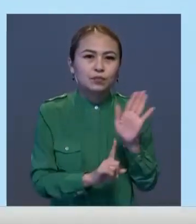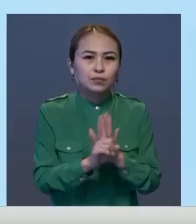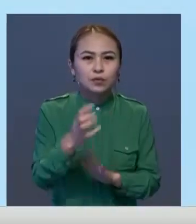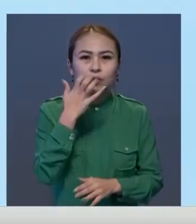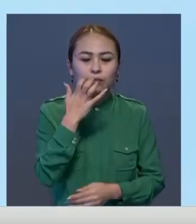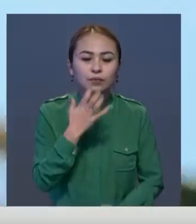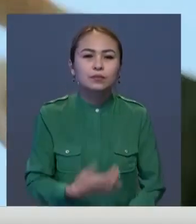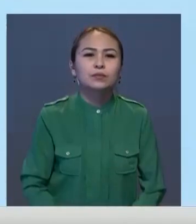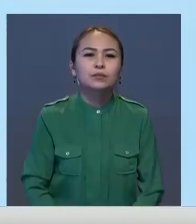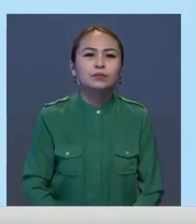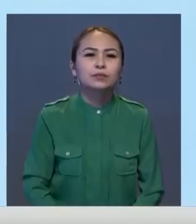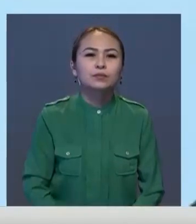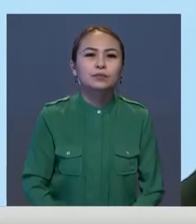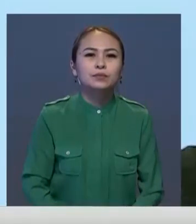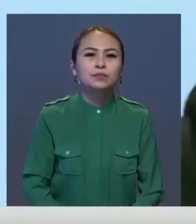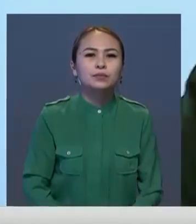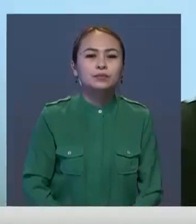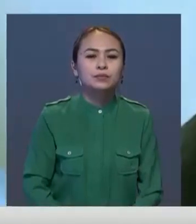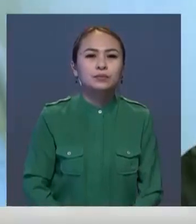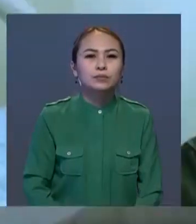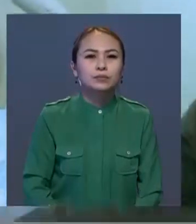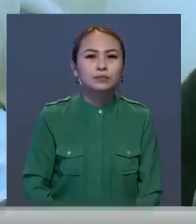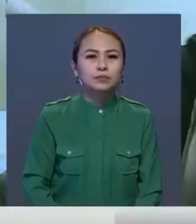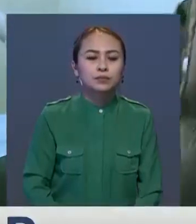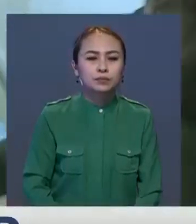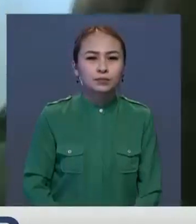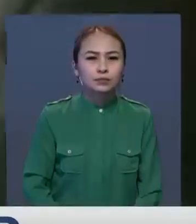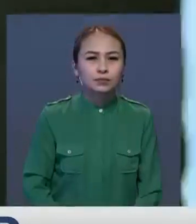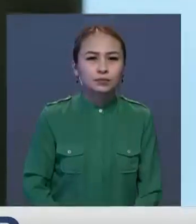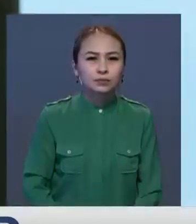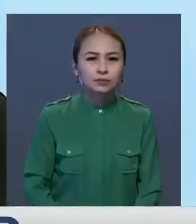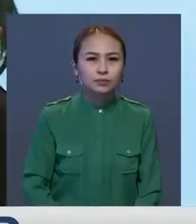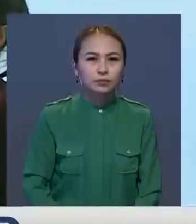тұр. Қазір ұстап көрейікші жүріңіз, қазір жылу ма? Жоқ, жылы.